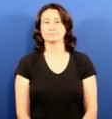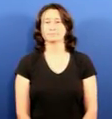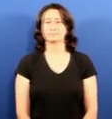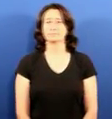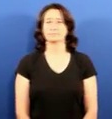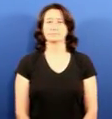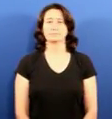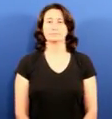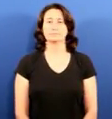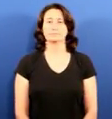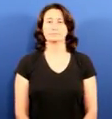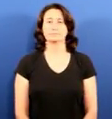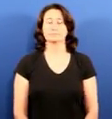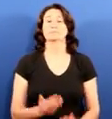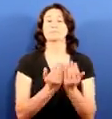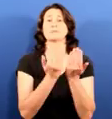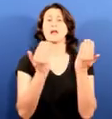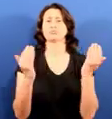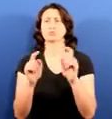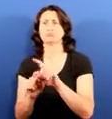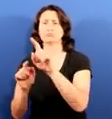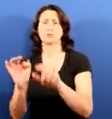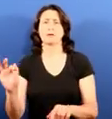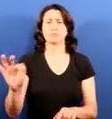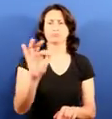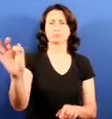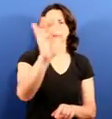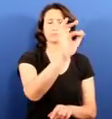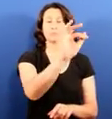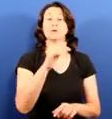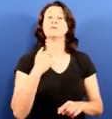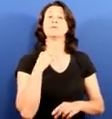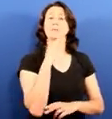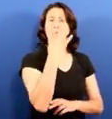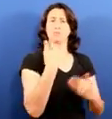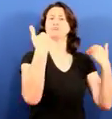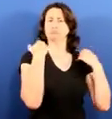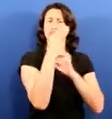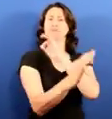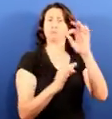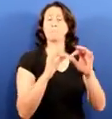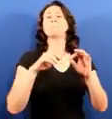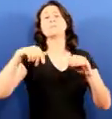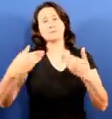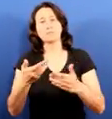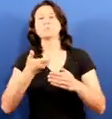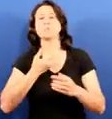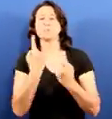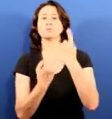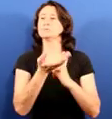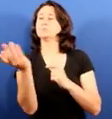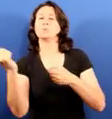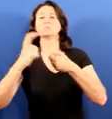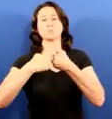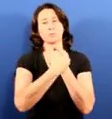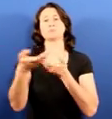ibiltaria 29. ediziora iritsi da urten. Bizkaiko Foru Aldundiak antolatzen du Basauri, Sesta, Amorebieta Etxano, Lekeitio,